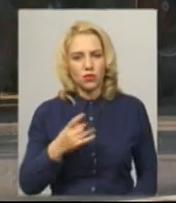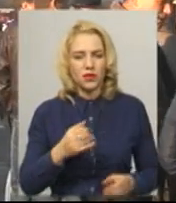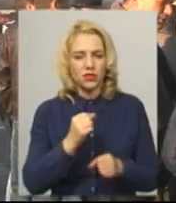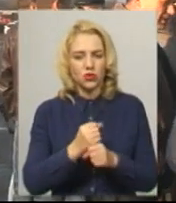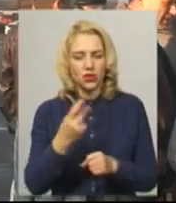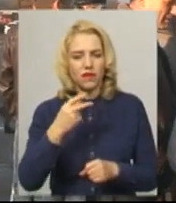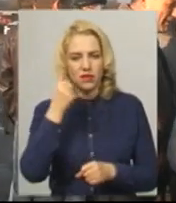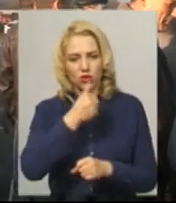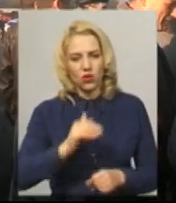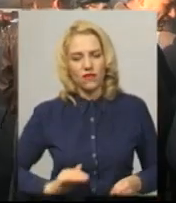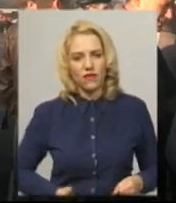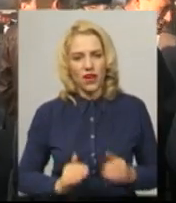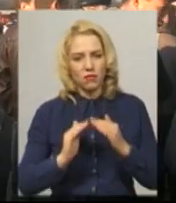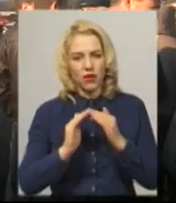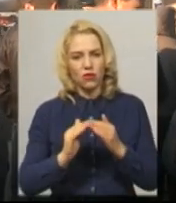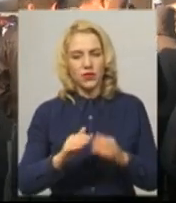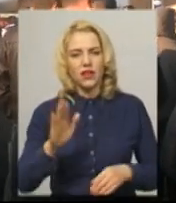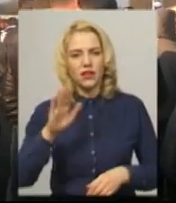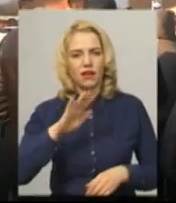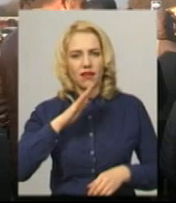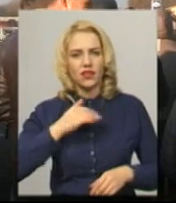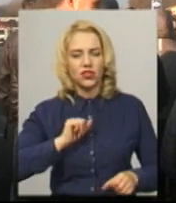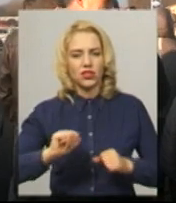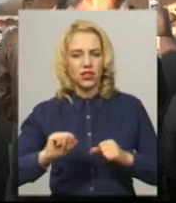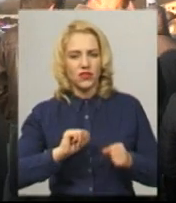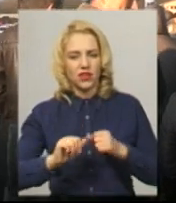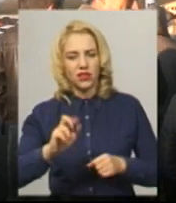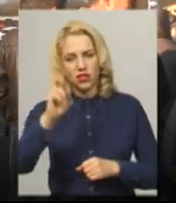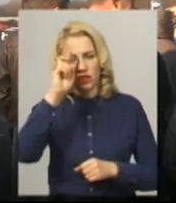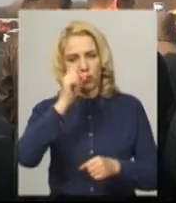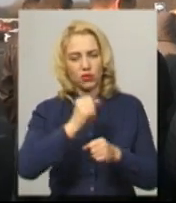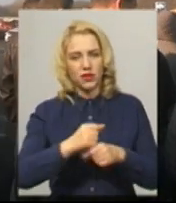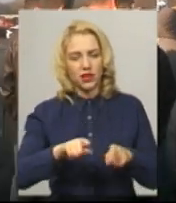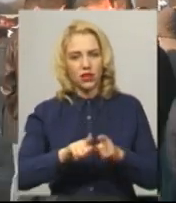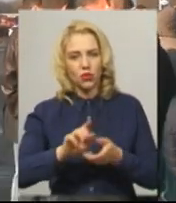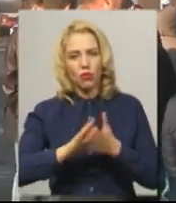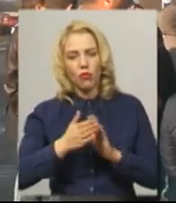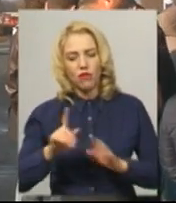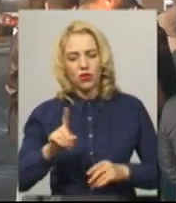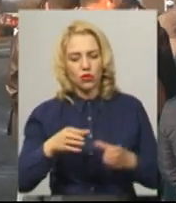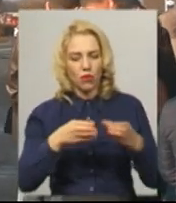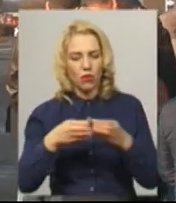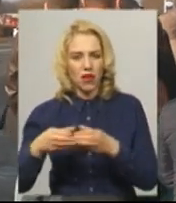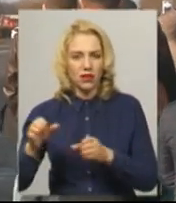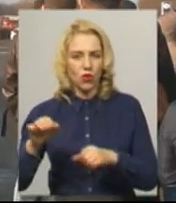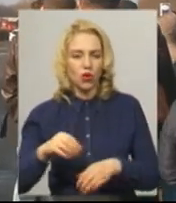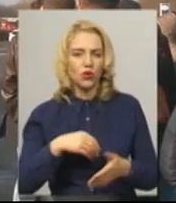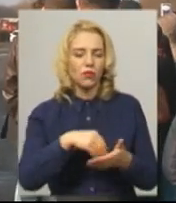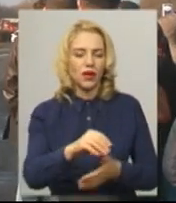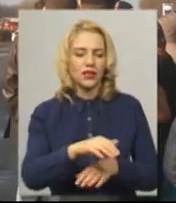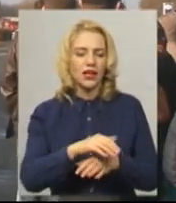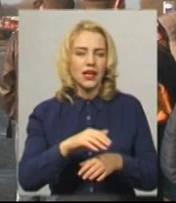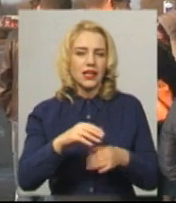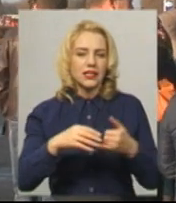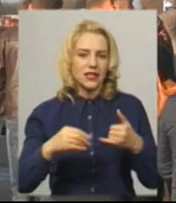фермером. «Пускай наші керівники державні роблять умови такі, щоб могли громади купляти землю, а не